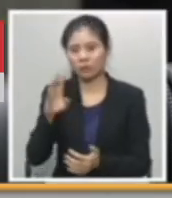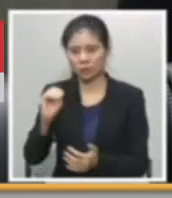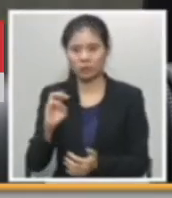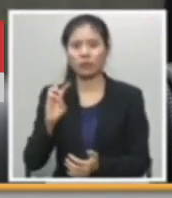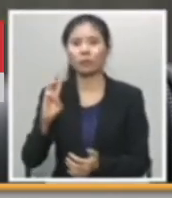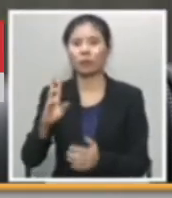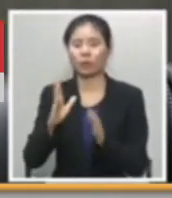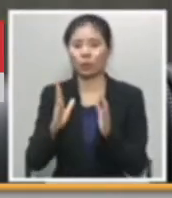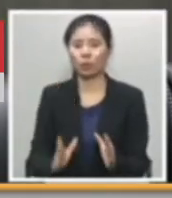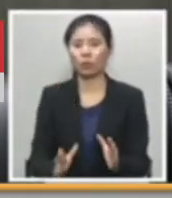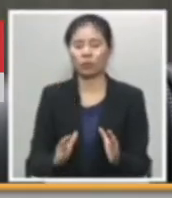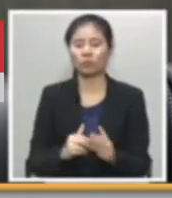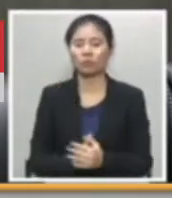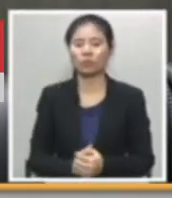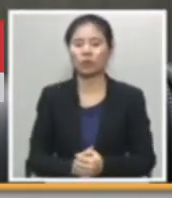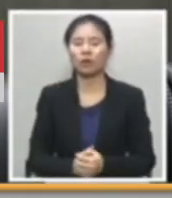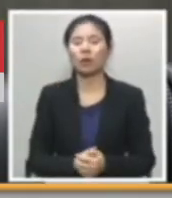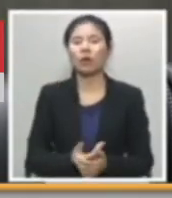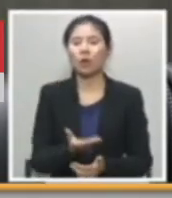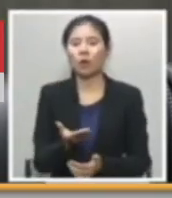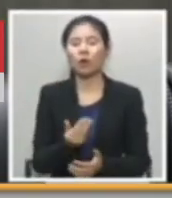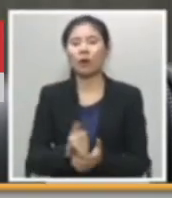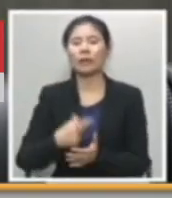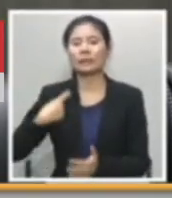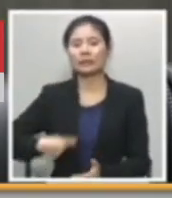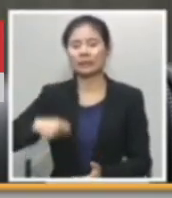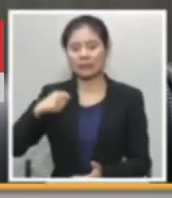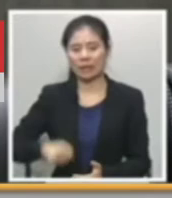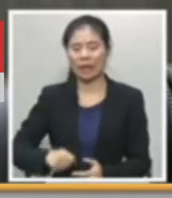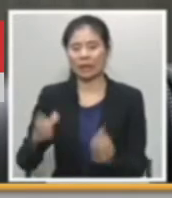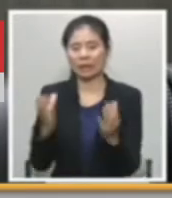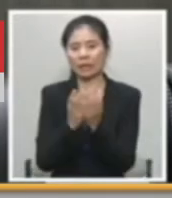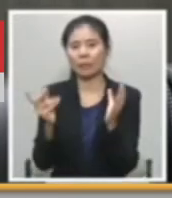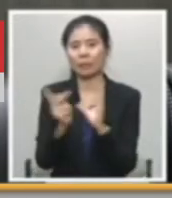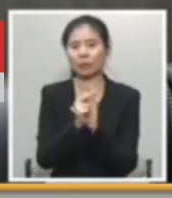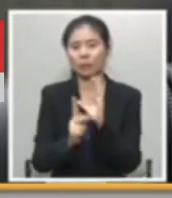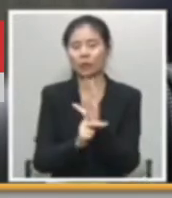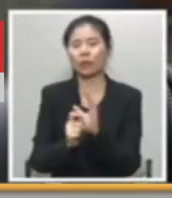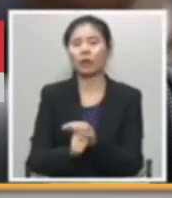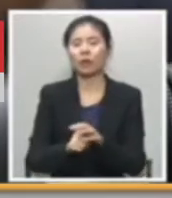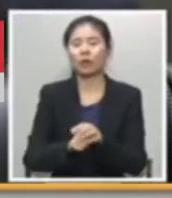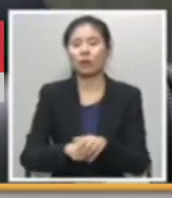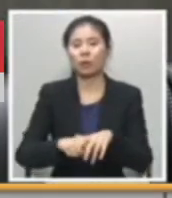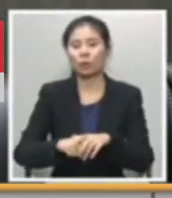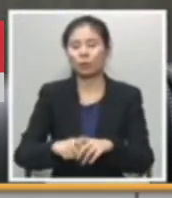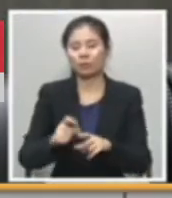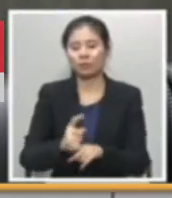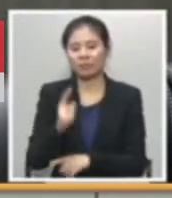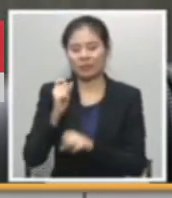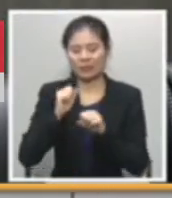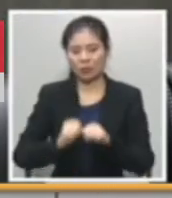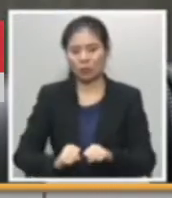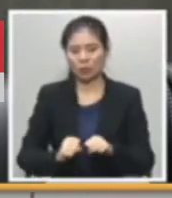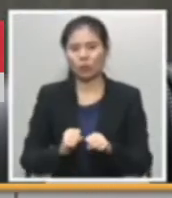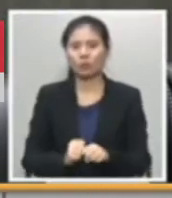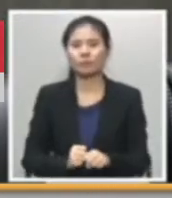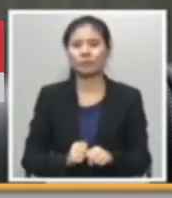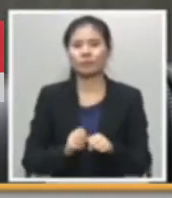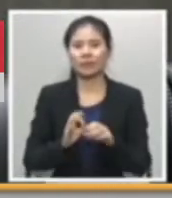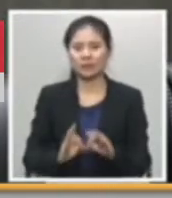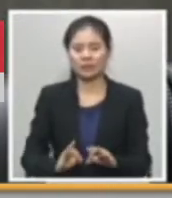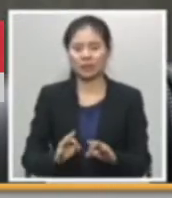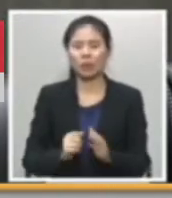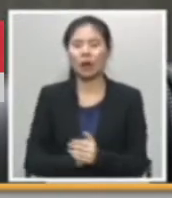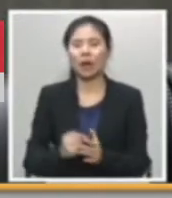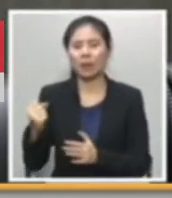146คนขอให้ศาลรัฐธรรมนูญวินิจฉัยว่าร่างพระราชบัญญัติให้อำนา